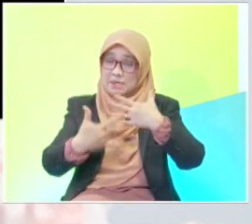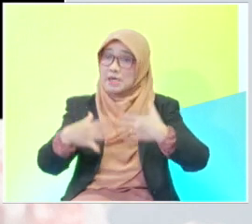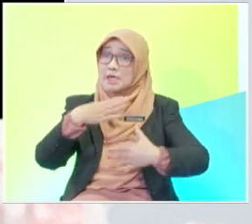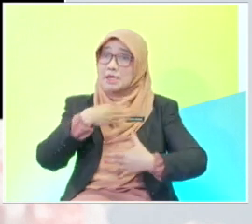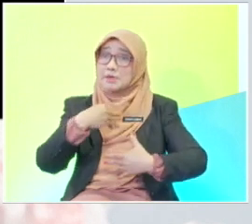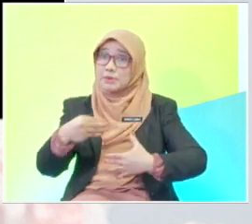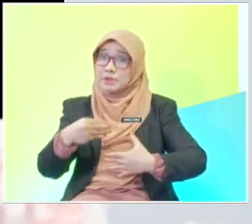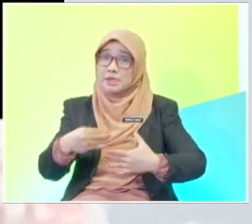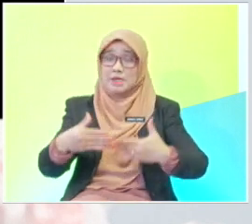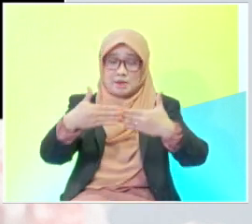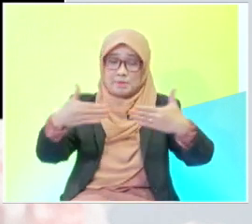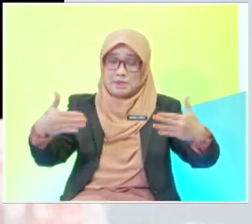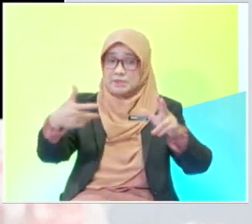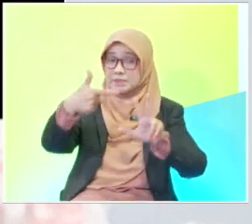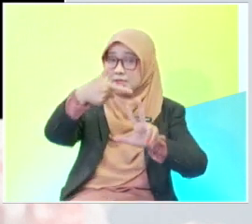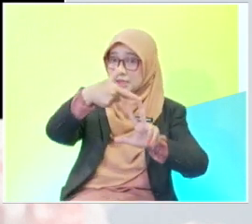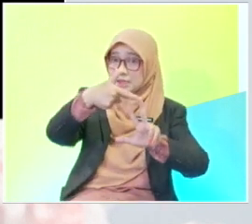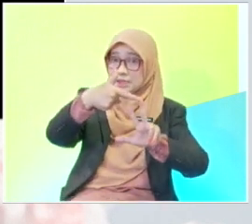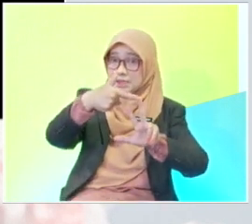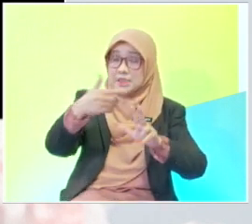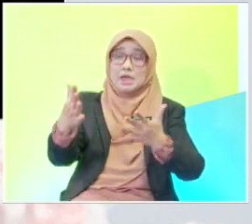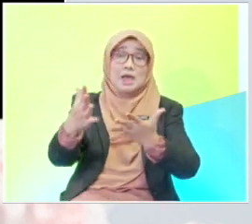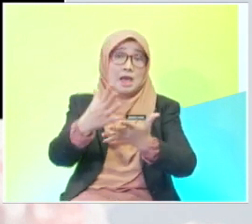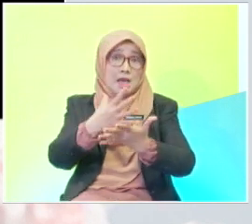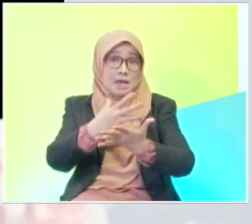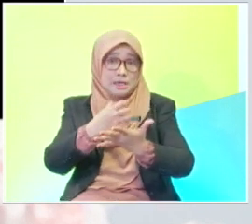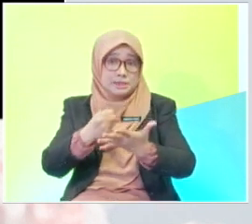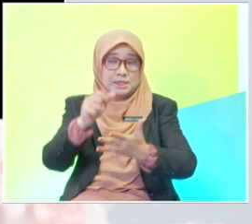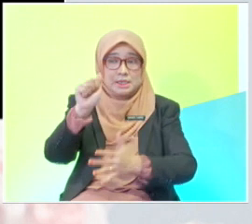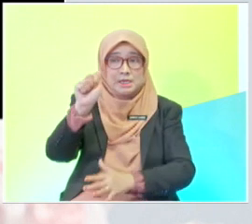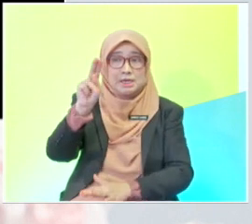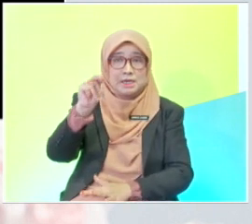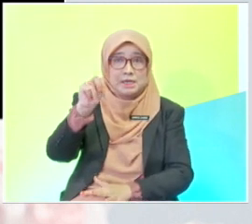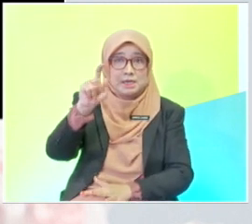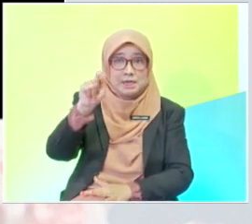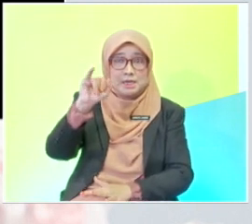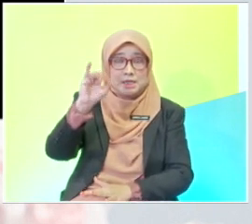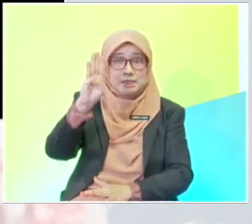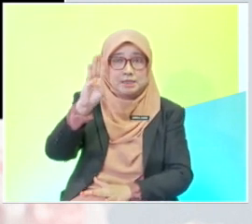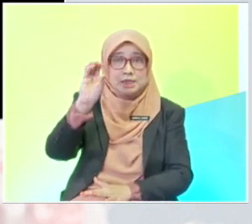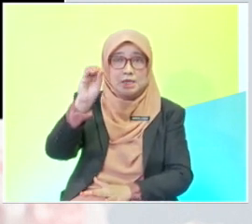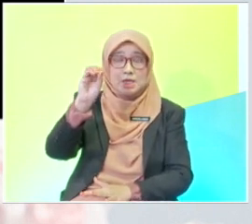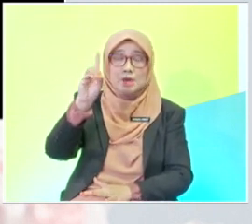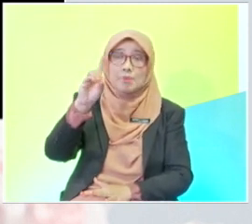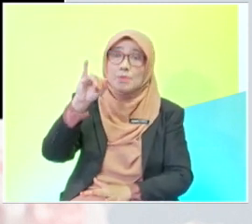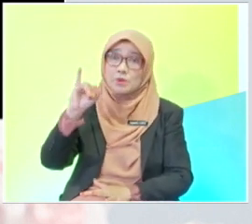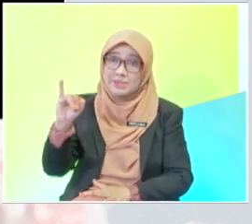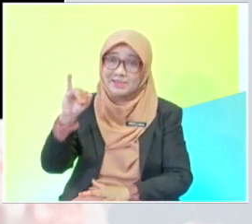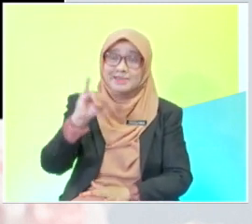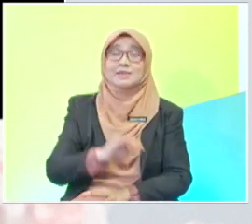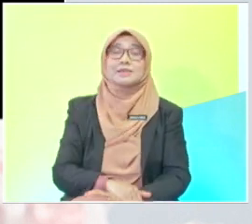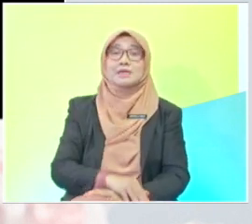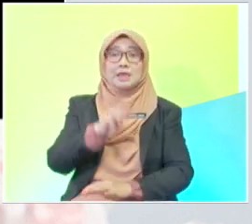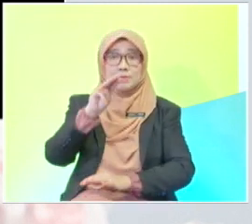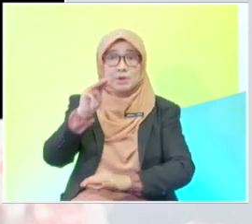ketiga melawan patogen melalui penghasilan antibodi dengan sistem keimunan badan. Jadi murid-murid